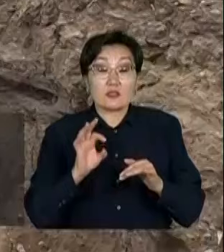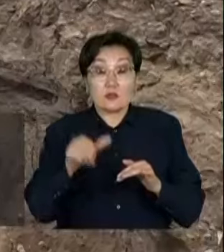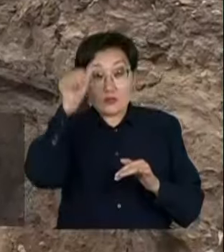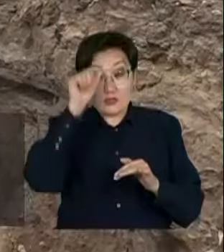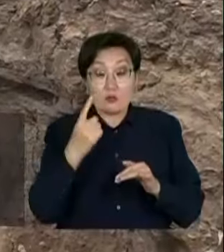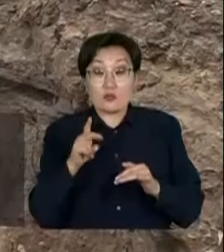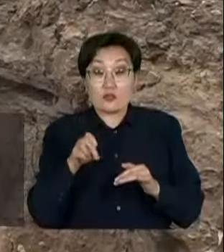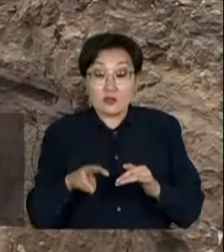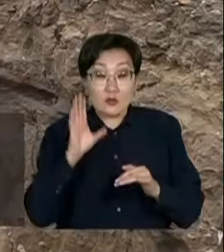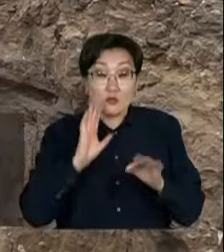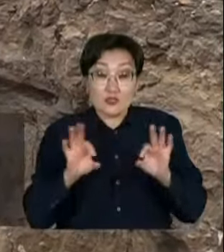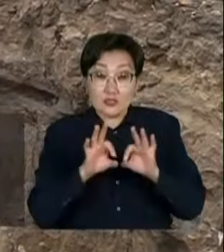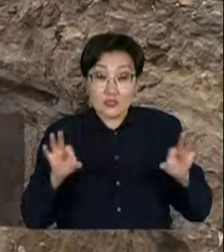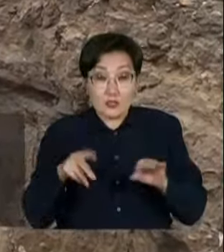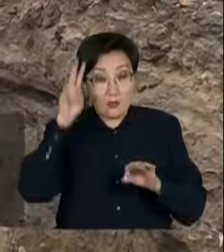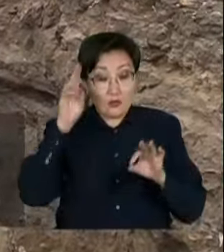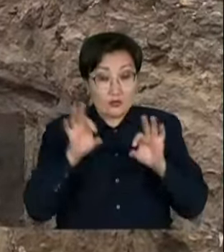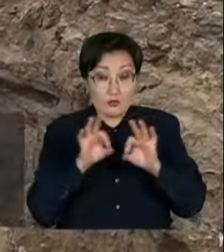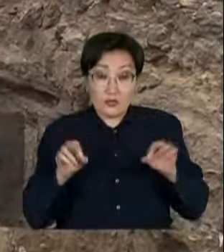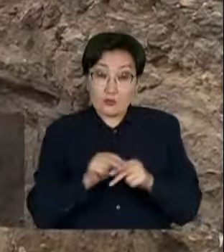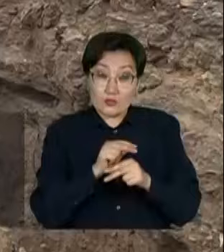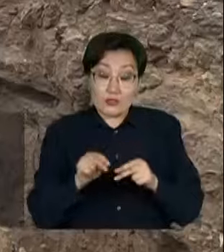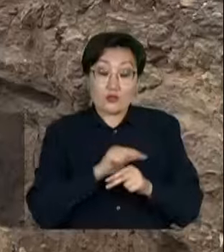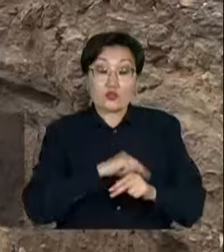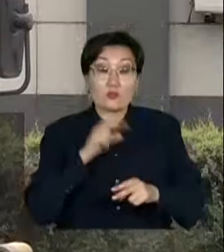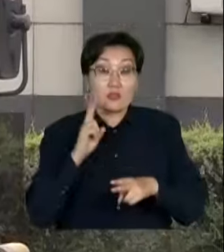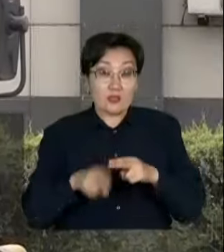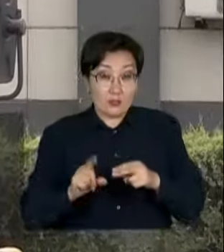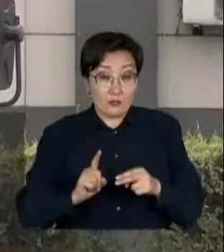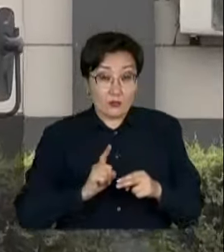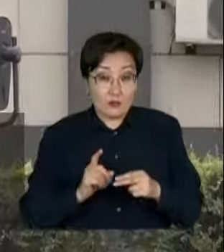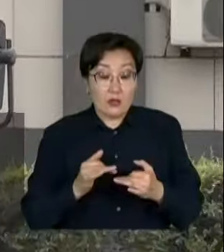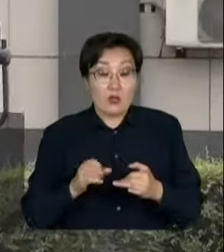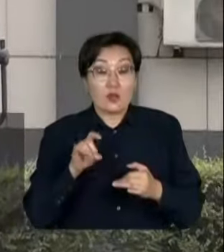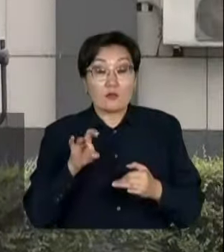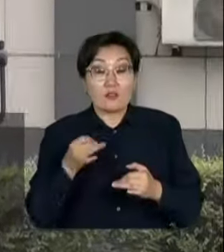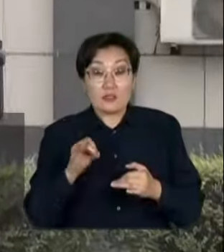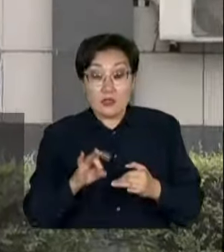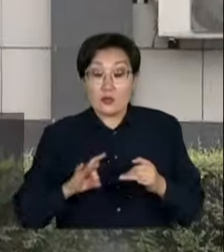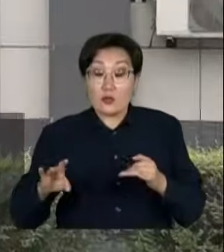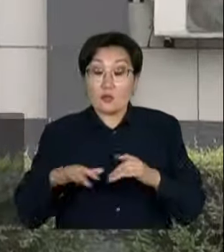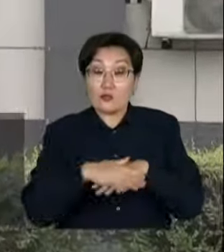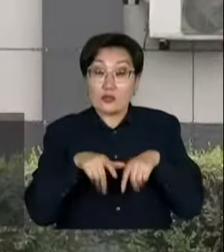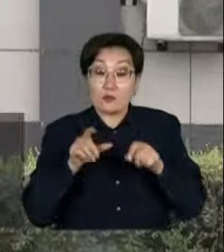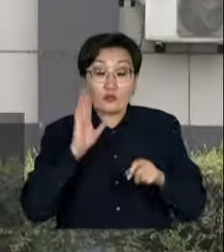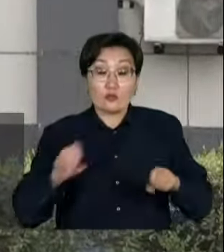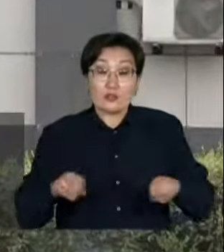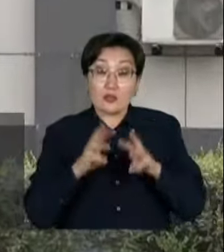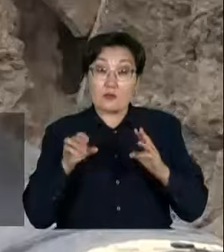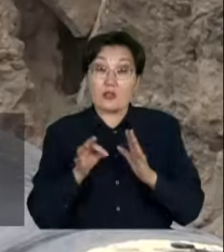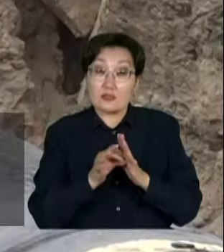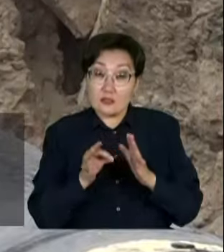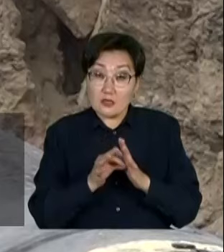1 километр су құбыры мен кәріз желілерін реконструкциялау аяқталады деп күтілуде. Ал Ерменсай шағын ауданы тұрғындарын сумен қамту